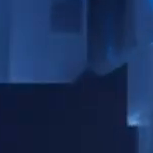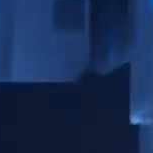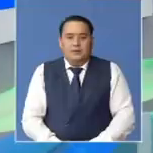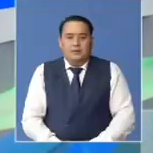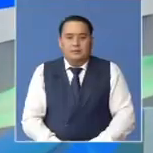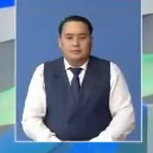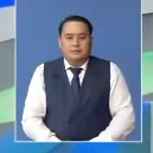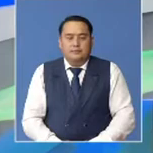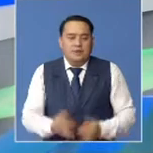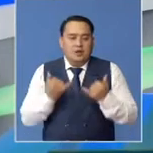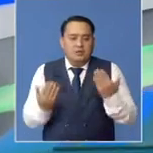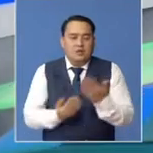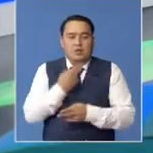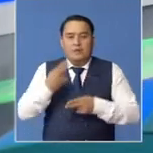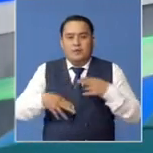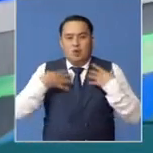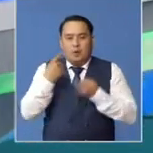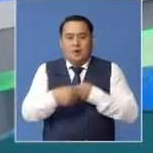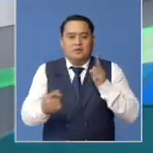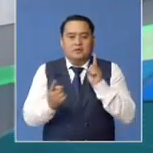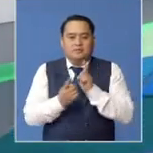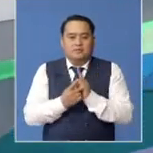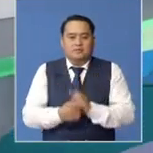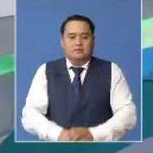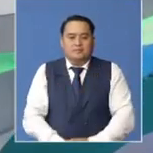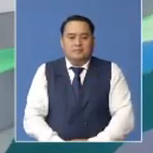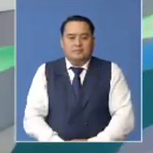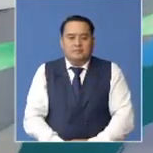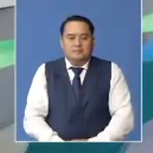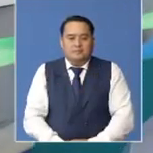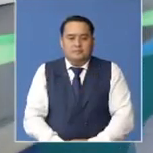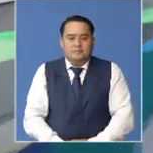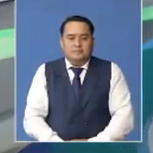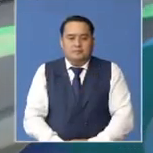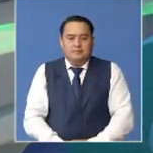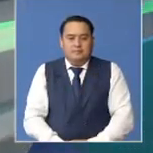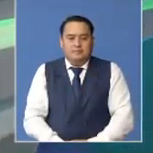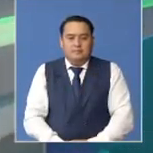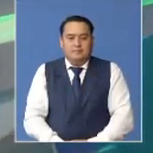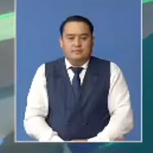Это была вся информация к этому часу. Спасибо за внимание, хороших вам выходных, до свидания.